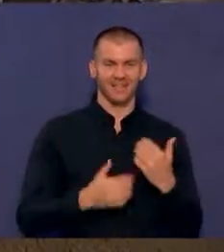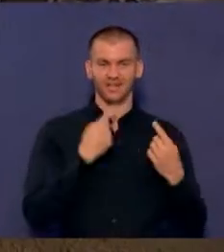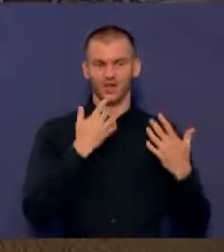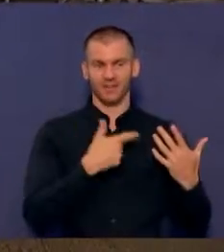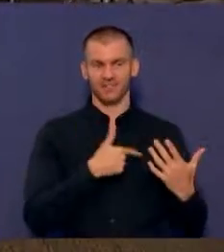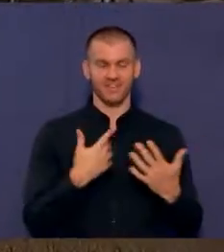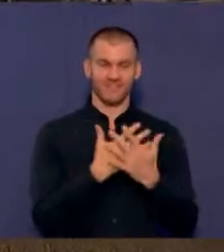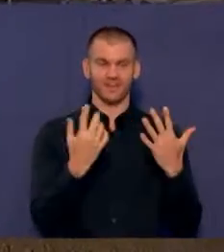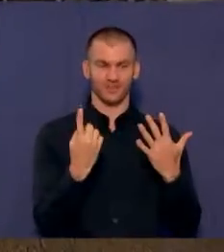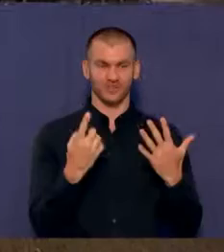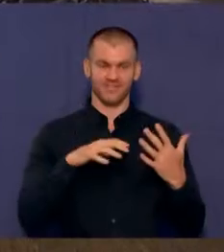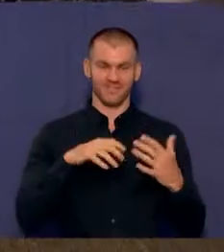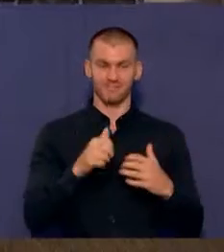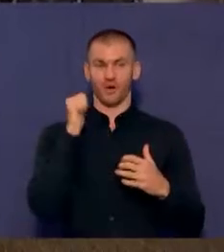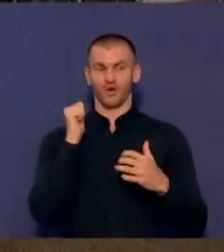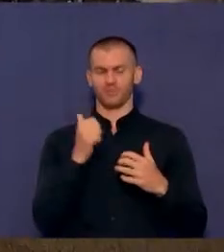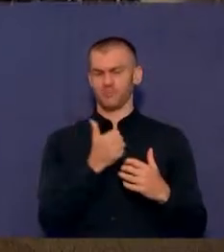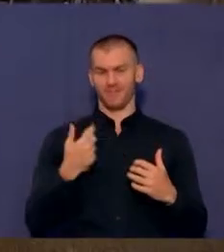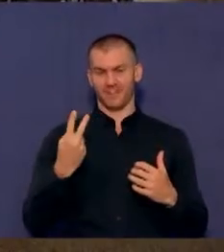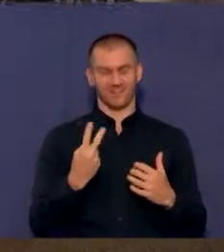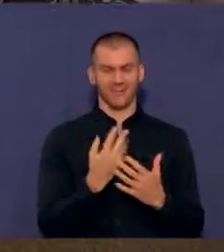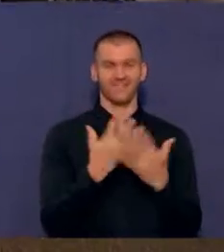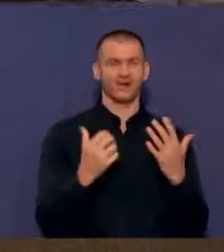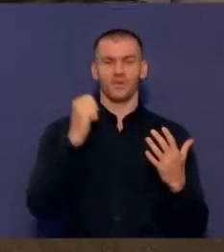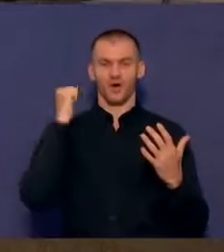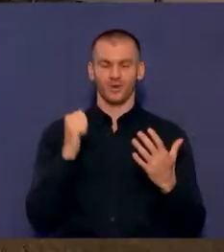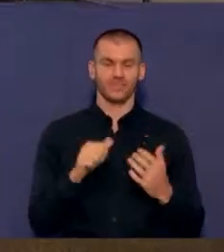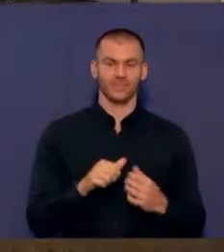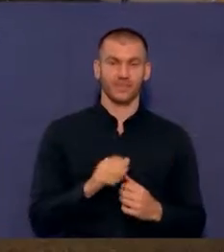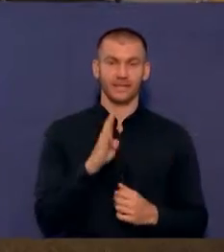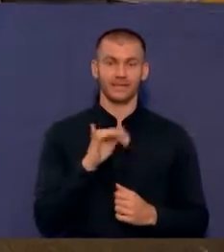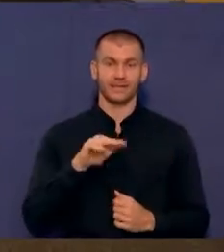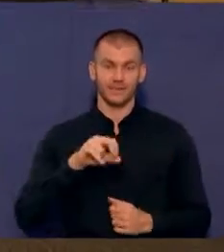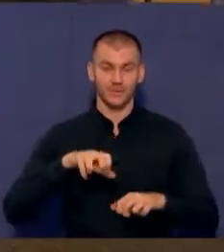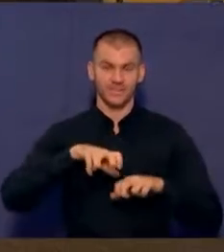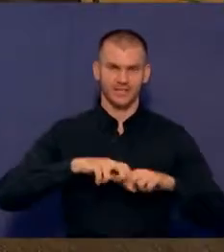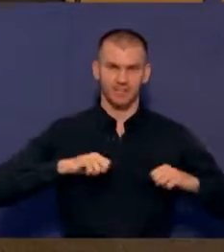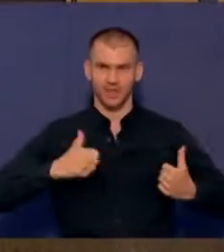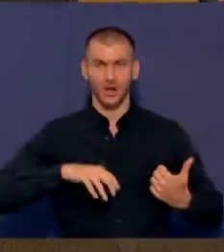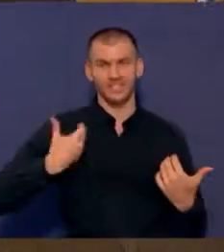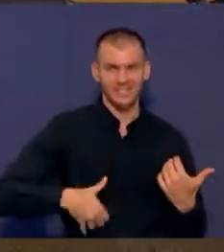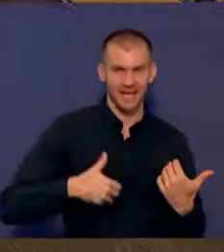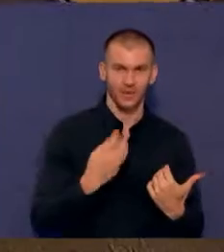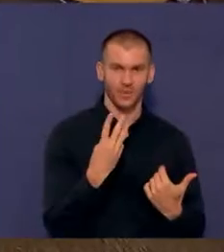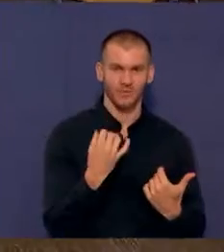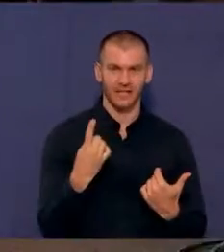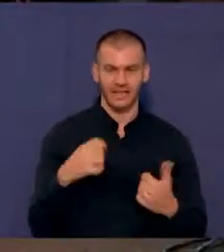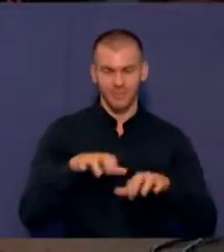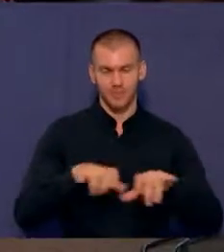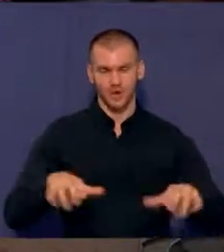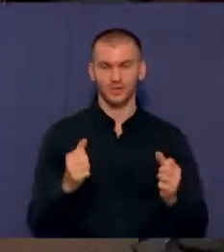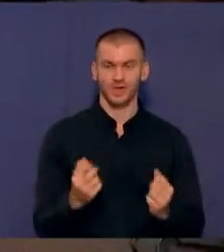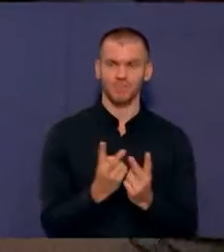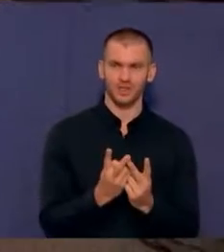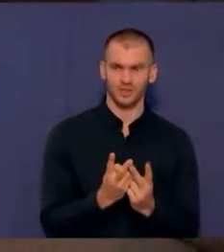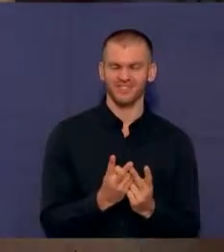massa fler här i studion än jag och dotter just nu. Vi har faktiskt Dino som sitter redo med en liten gitarr och vi har Ville vid pianot, så att vi